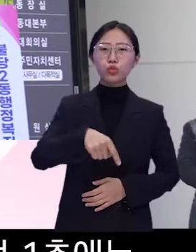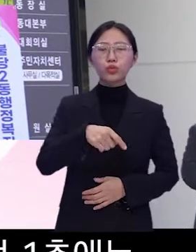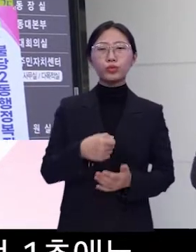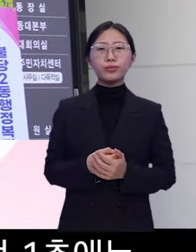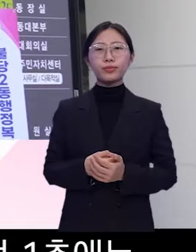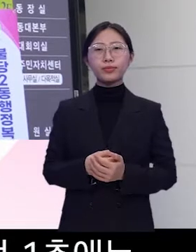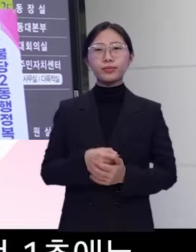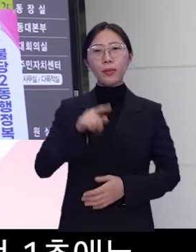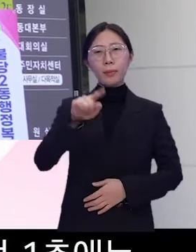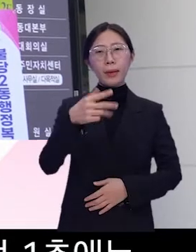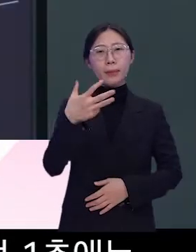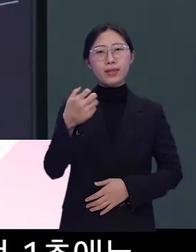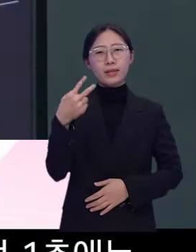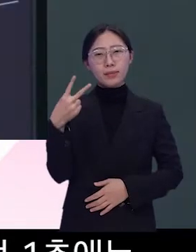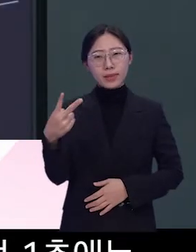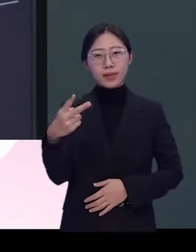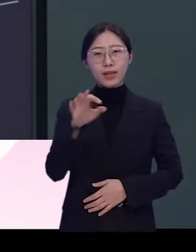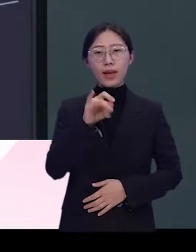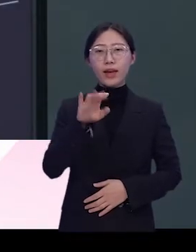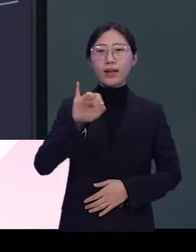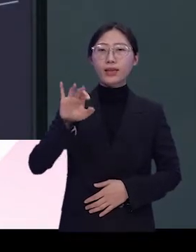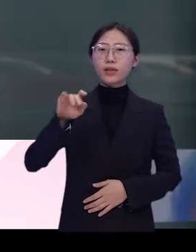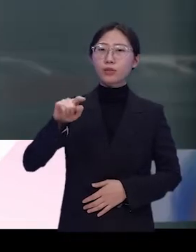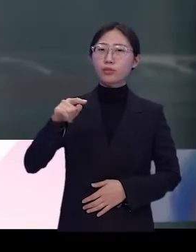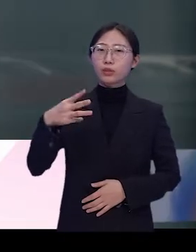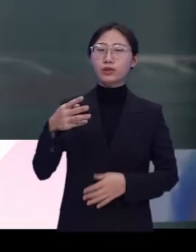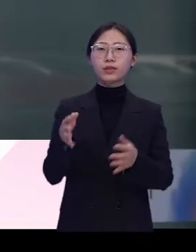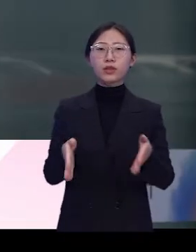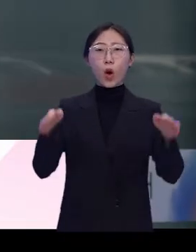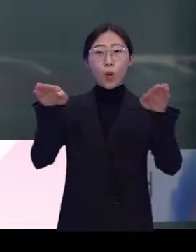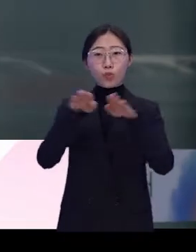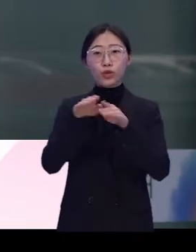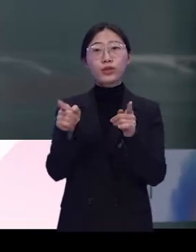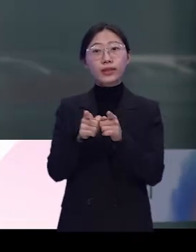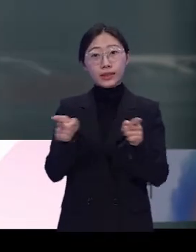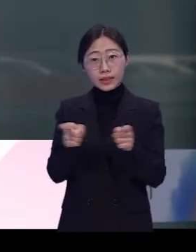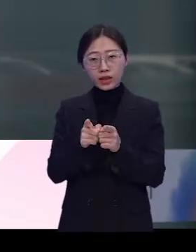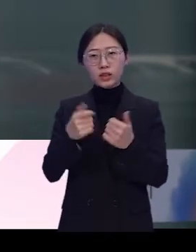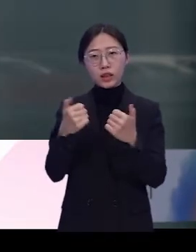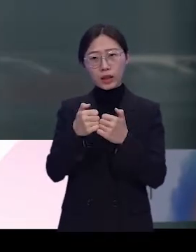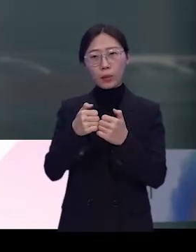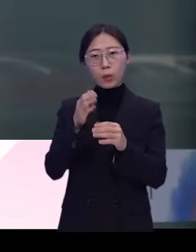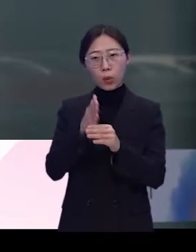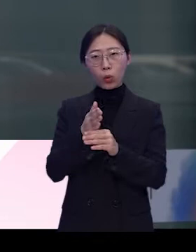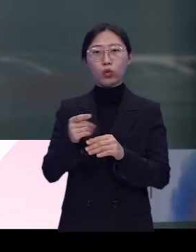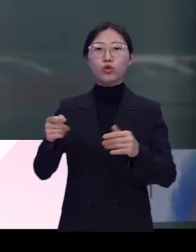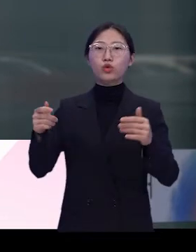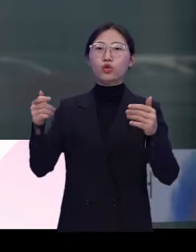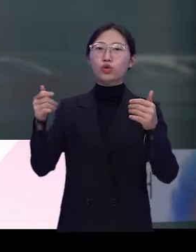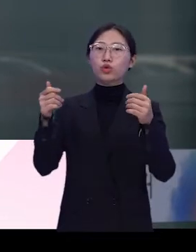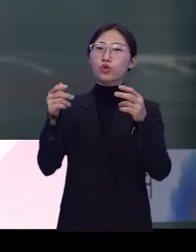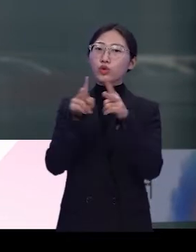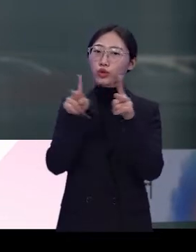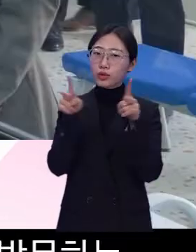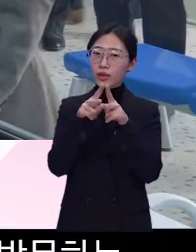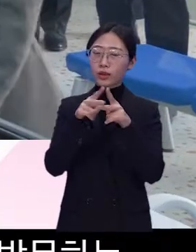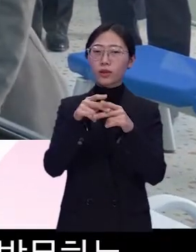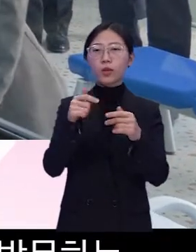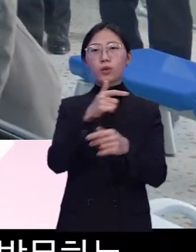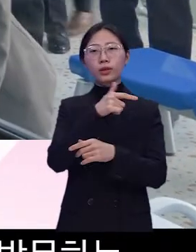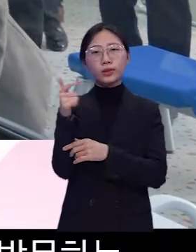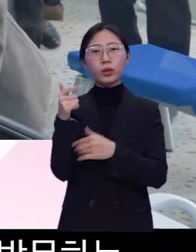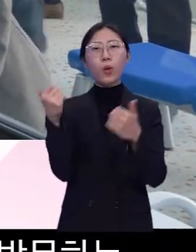에이블타워 1, 2층에 있으며 1층에는 민원실, 2층에는 대회의실과 주민자치센터 시설 등이 조성됐습니다.